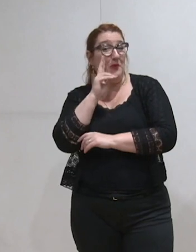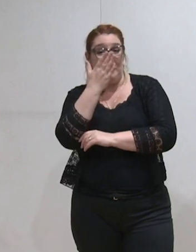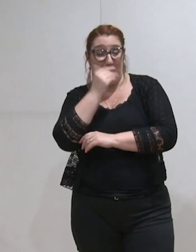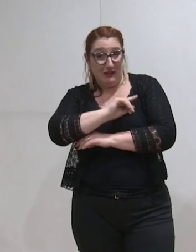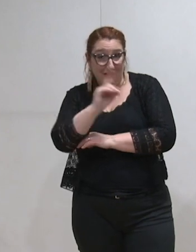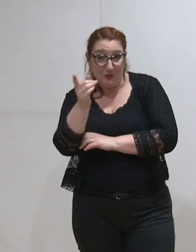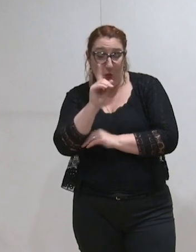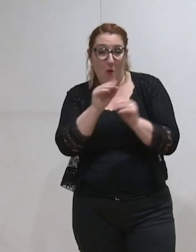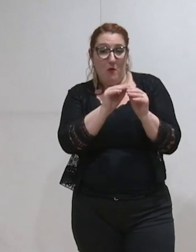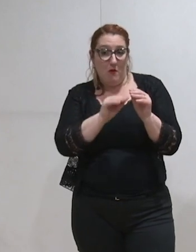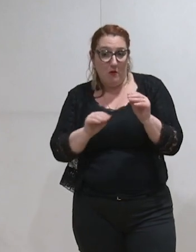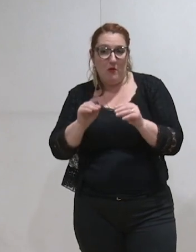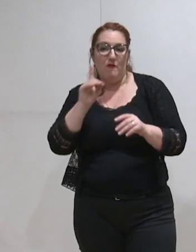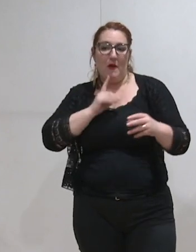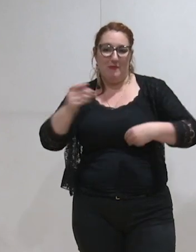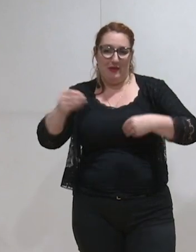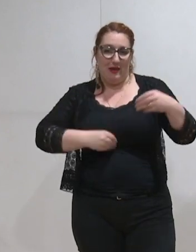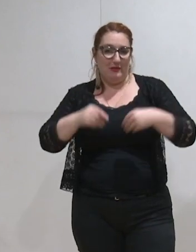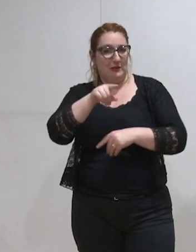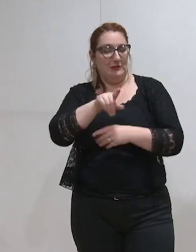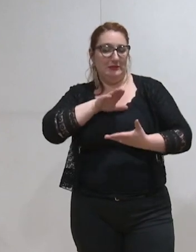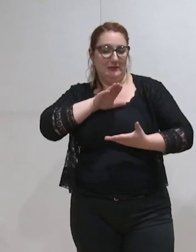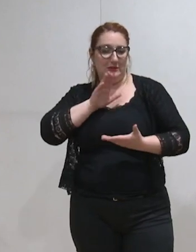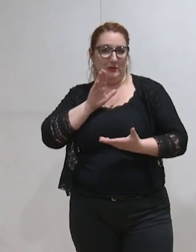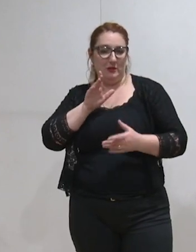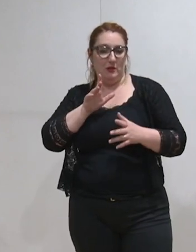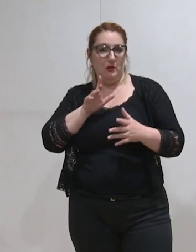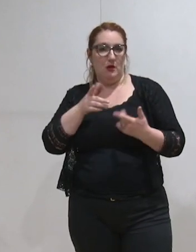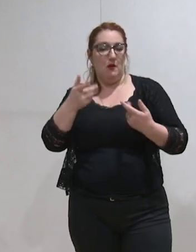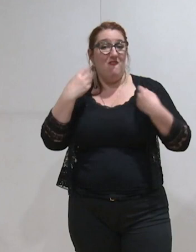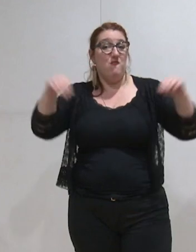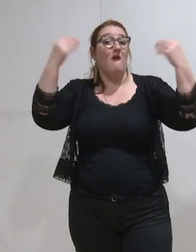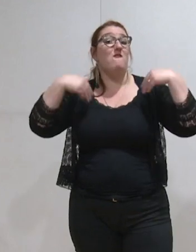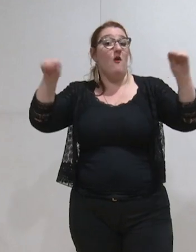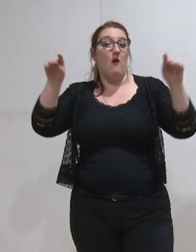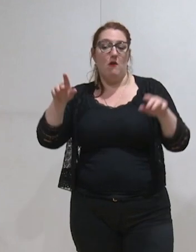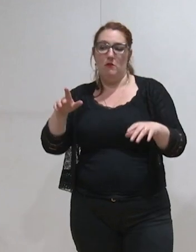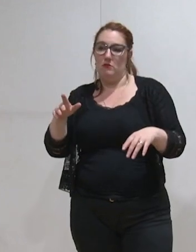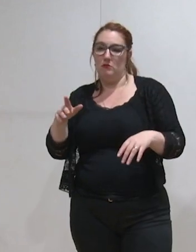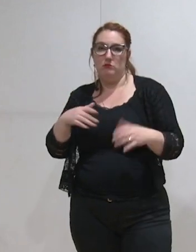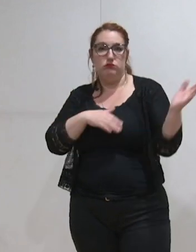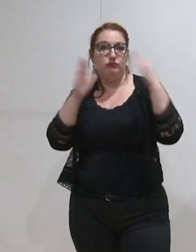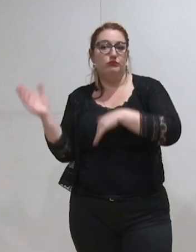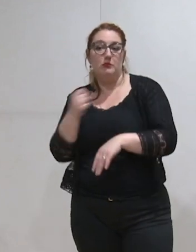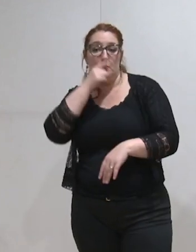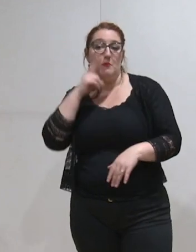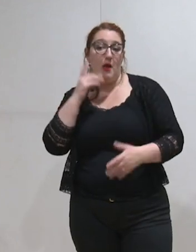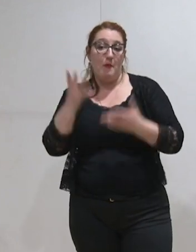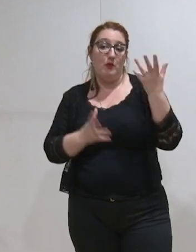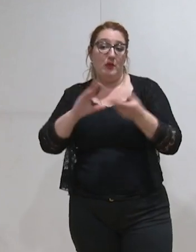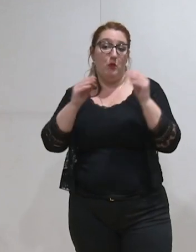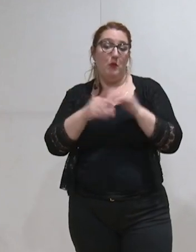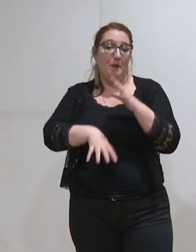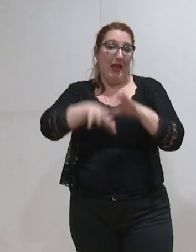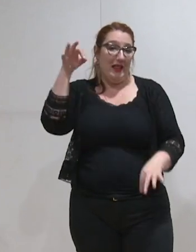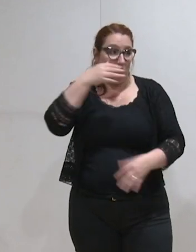février la directrice en poste a attendu le mois de mai pour lancer la commercialisation peut-être est-ce dû à un impact des des élections on sait